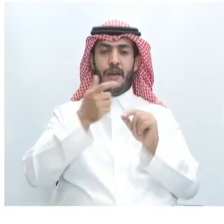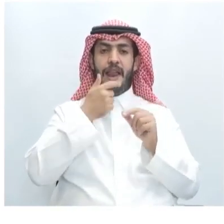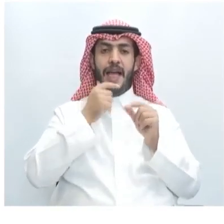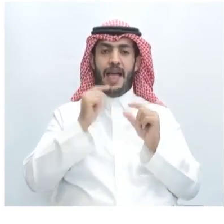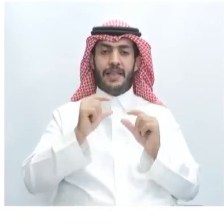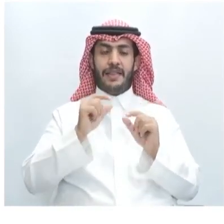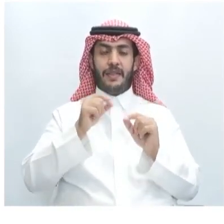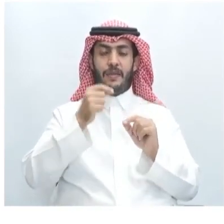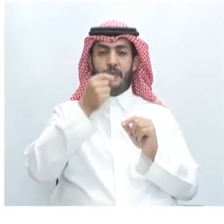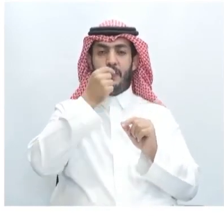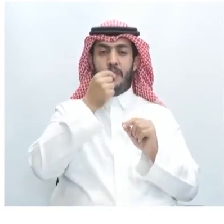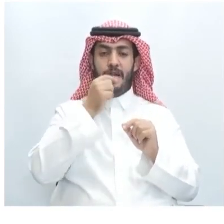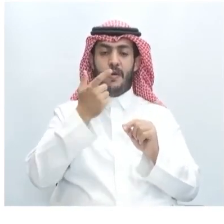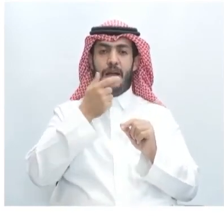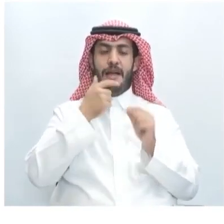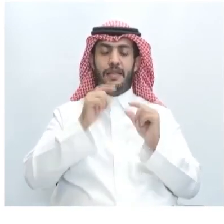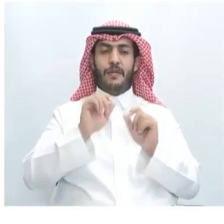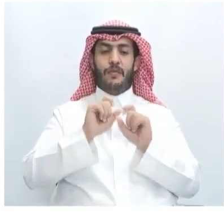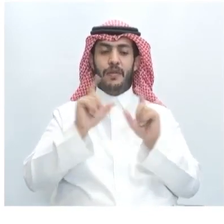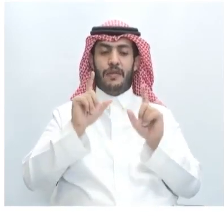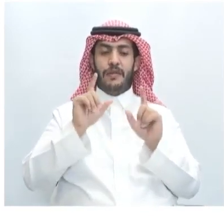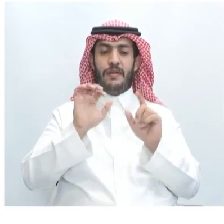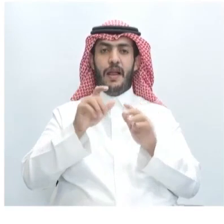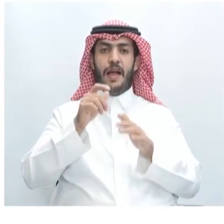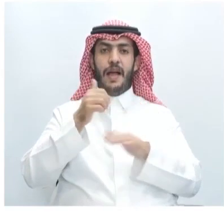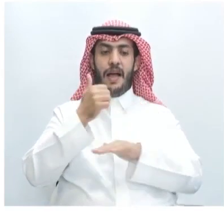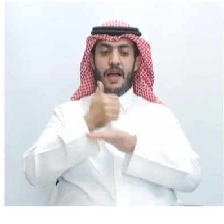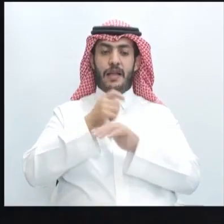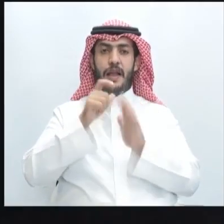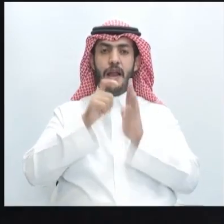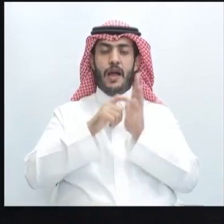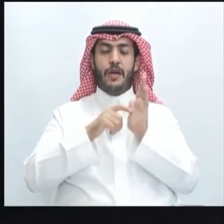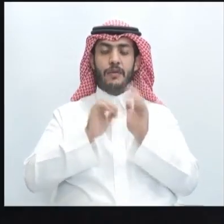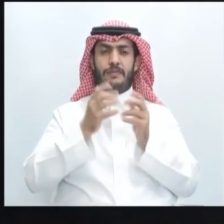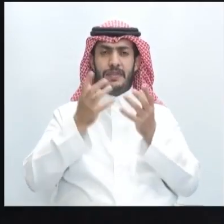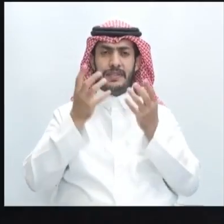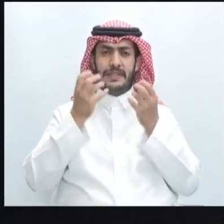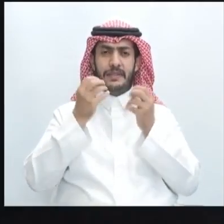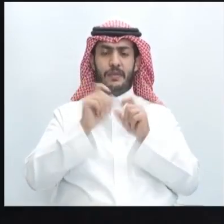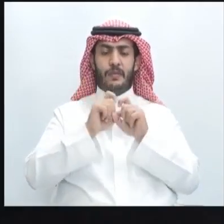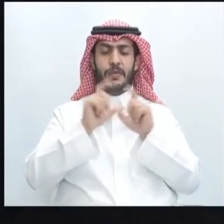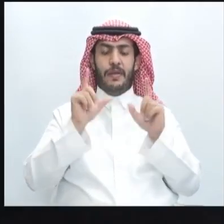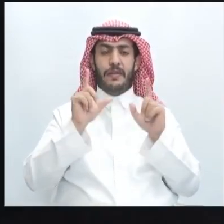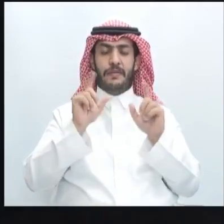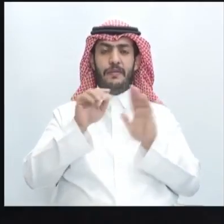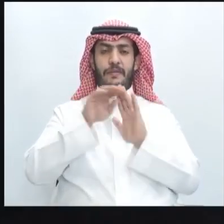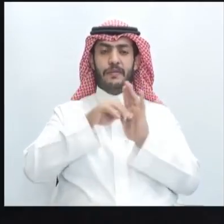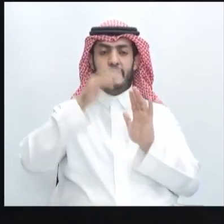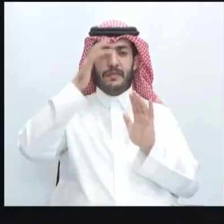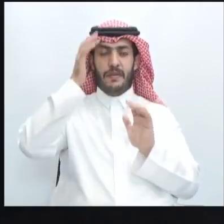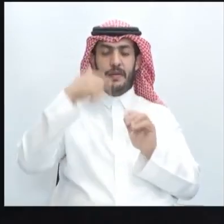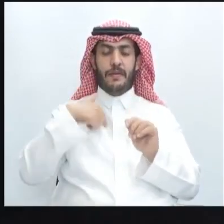عن النبي صلى الله عليه وسلم تبين فيها قاعده قانونيه تستنبط منها فتبينها في حال